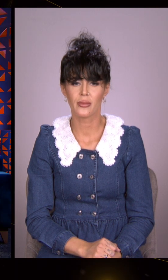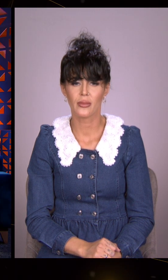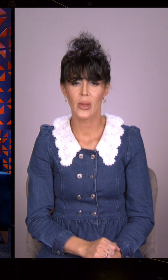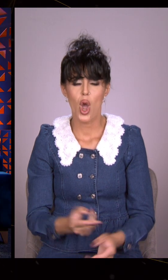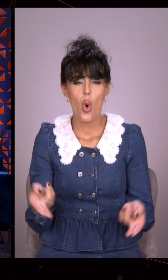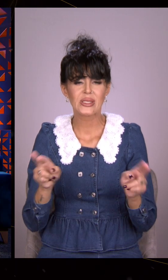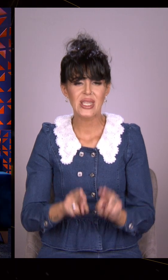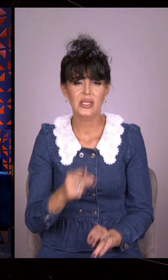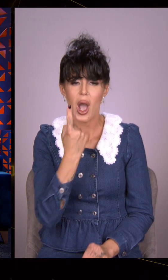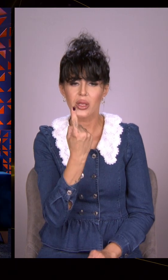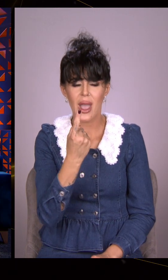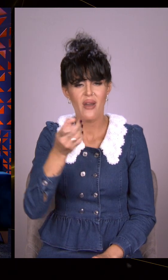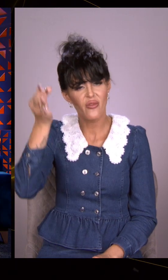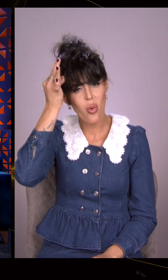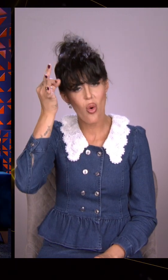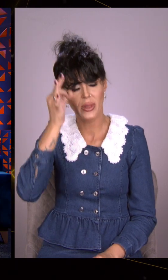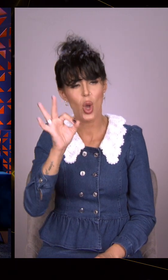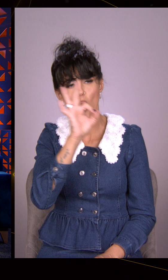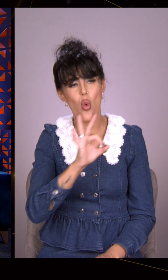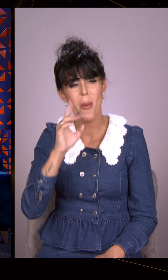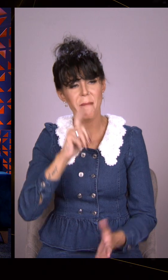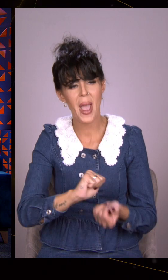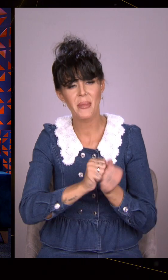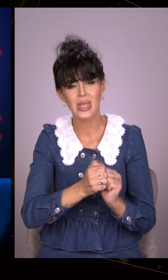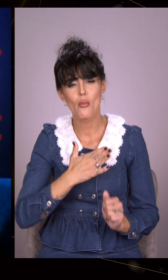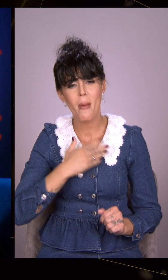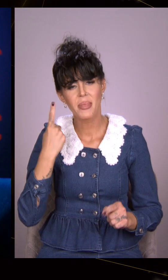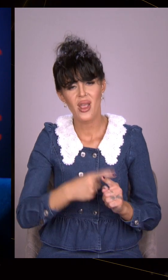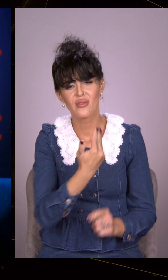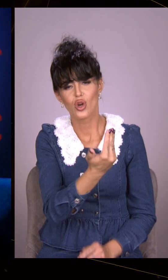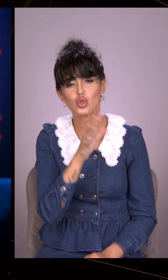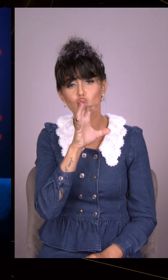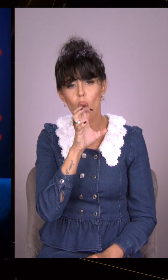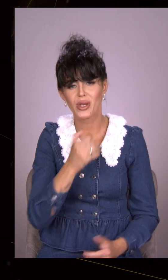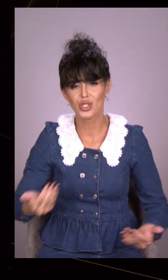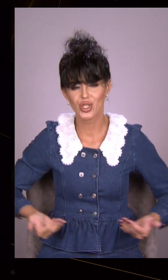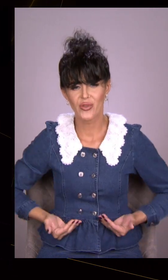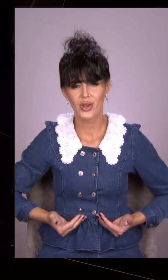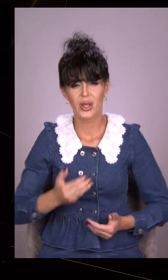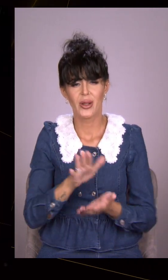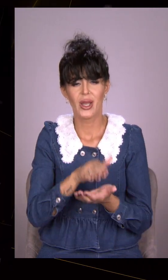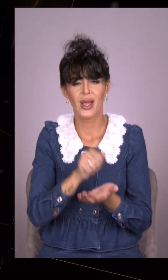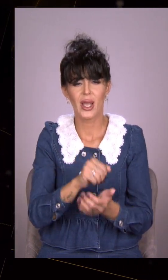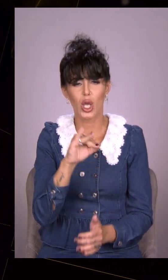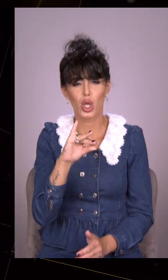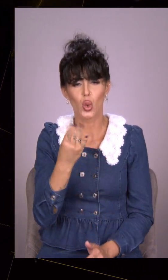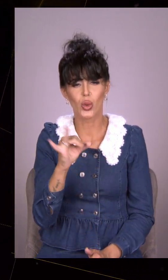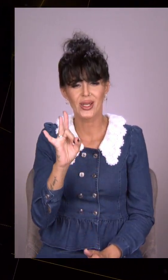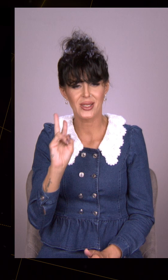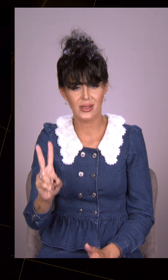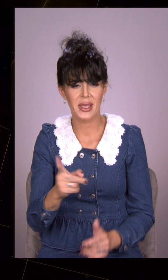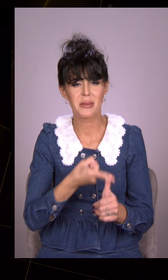Це такий мій талісман, як я кажу, да. Да, їхня це? Собачка. Собачка Йорк, Чакі. Це просто моя